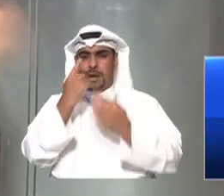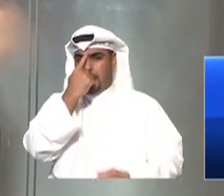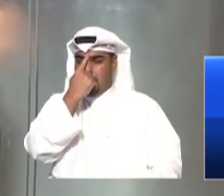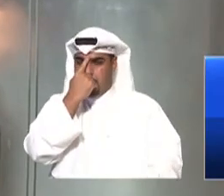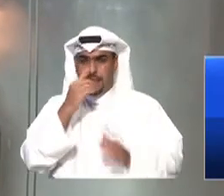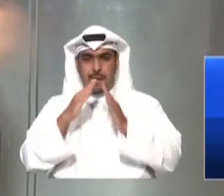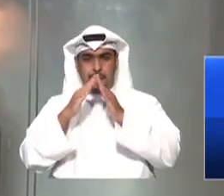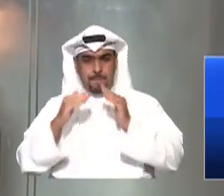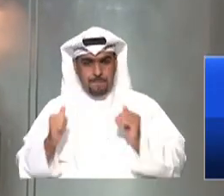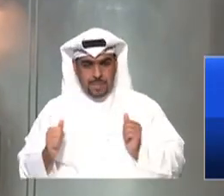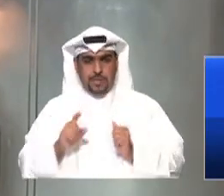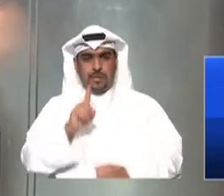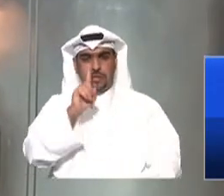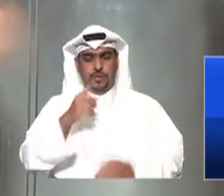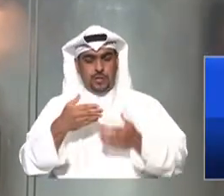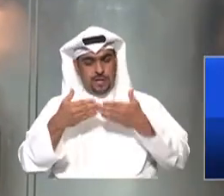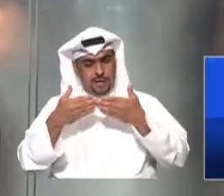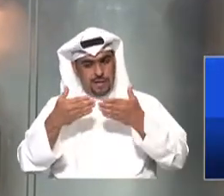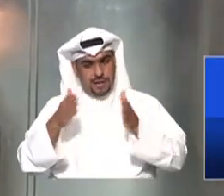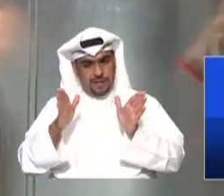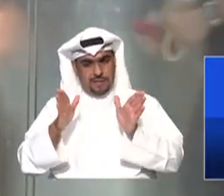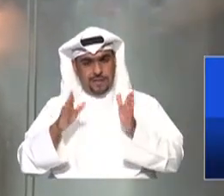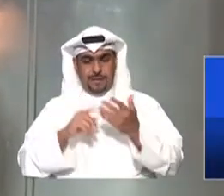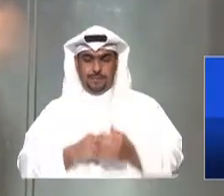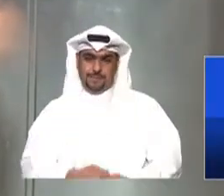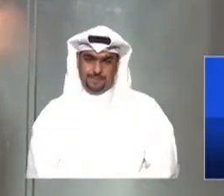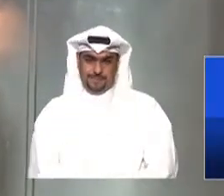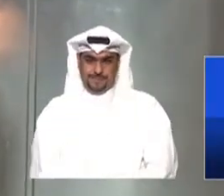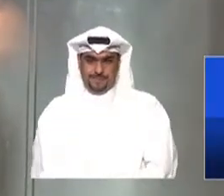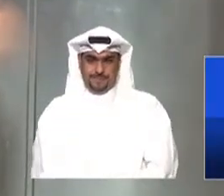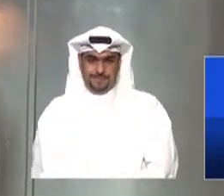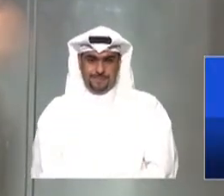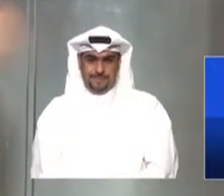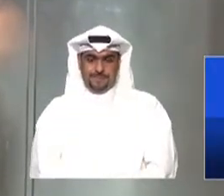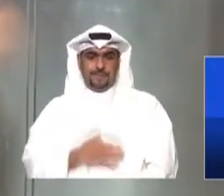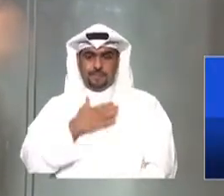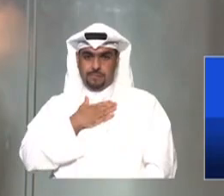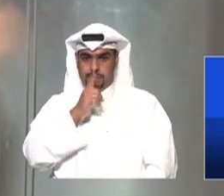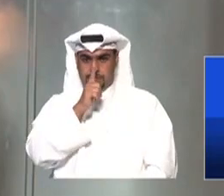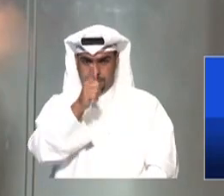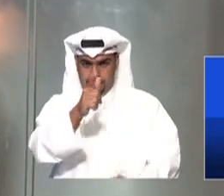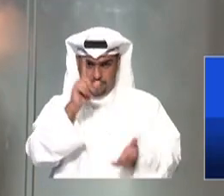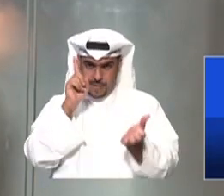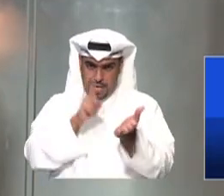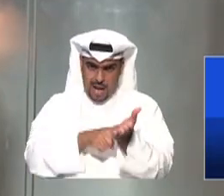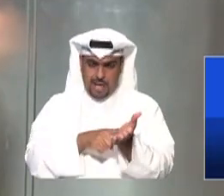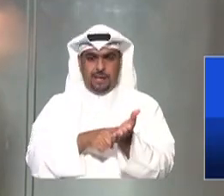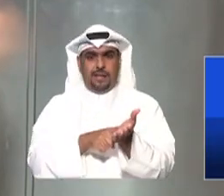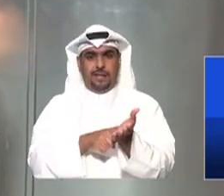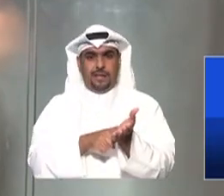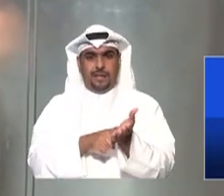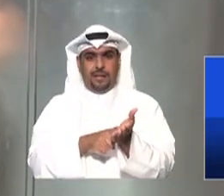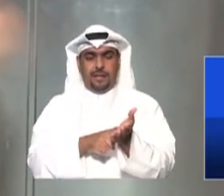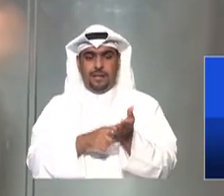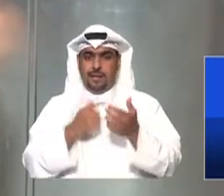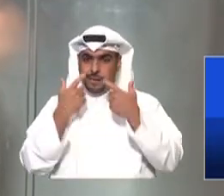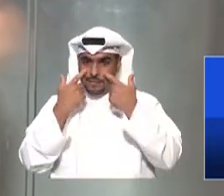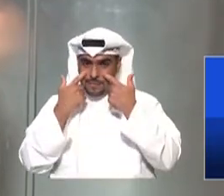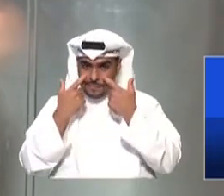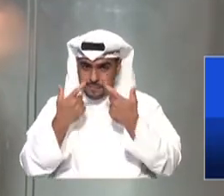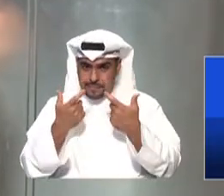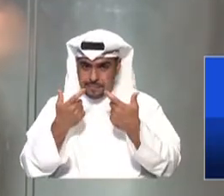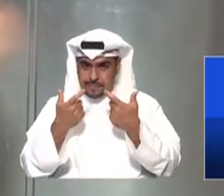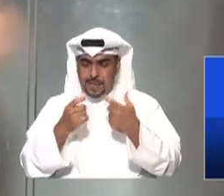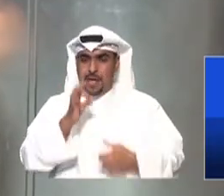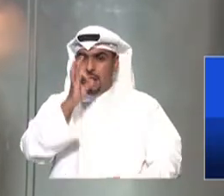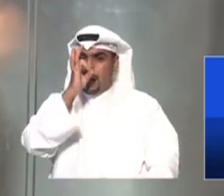المطلوبة وفق الإجراءات الصحية المطلوبة. نأكد ونحرص للجميع التأكد من جميع